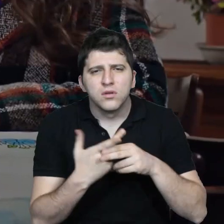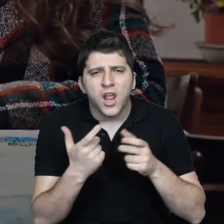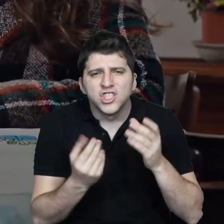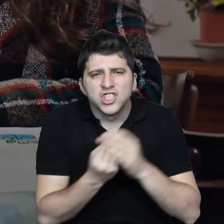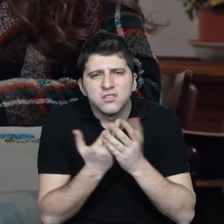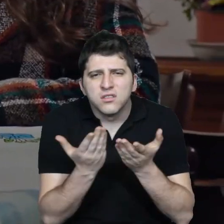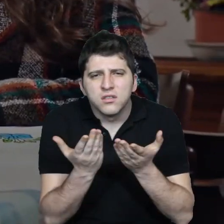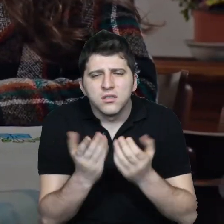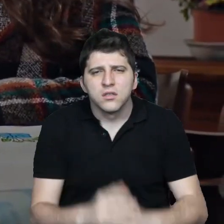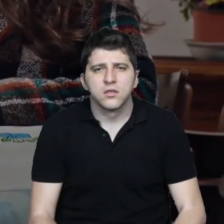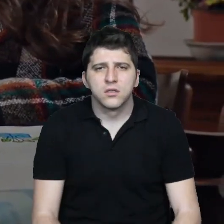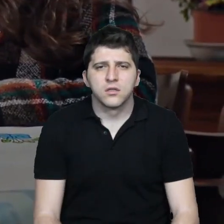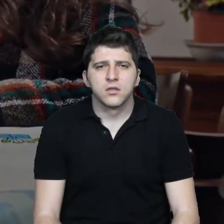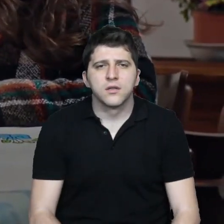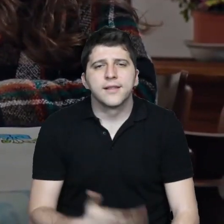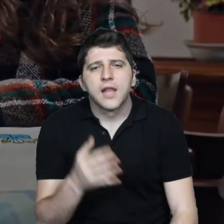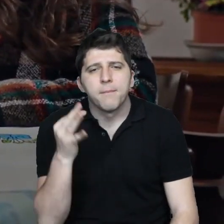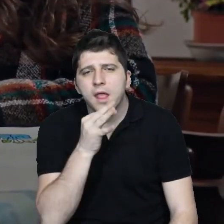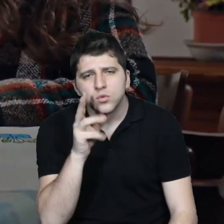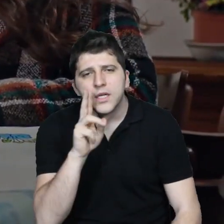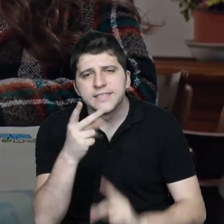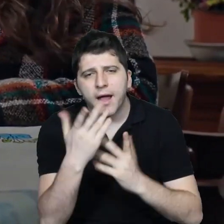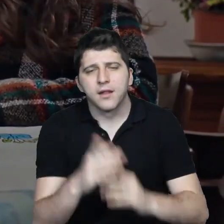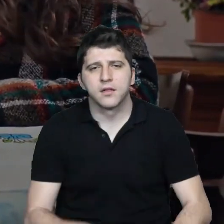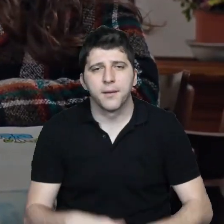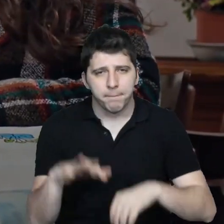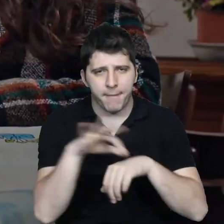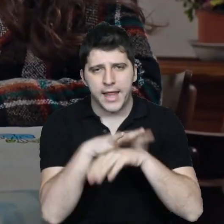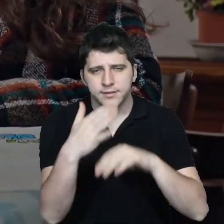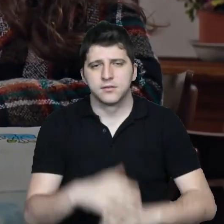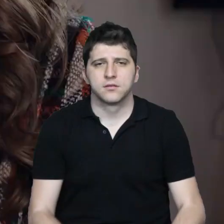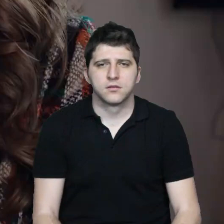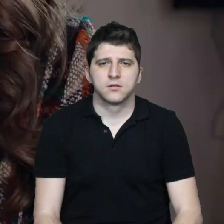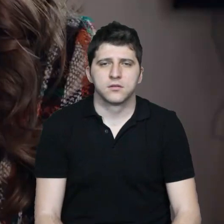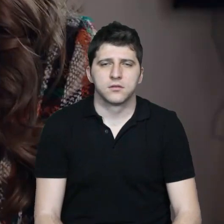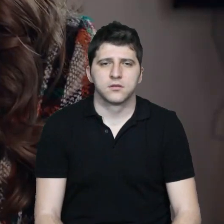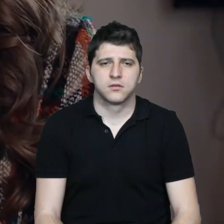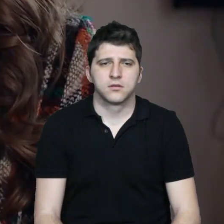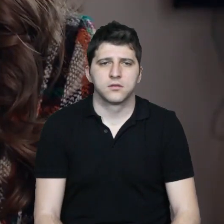çıktı bu? Neye benziyor İsmail? Bilezik.